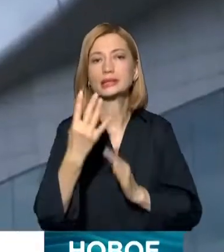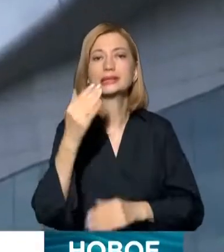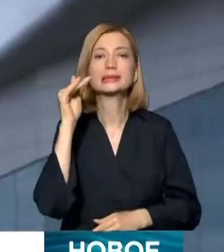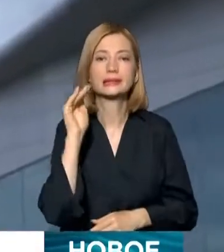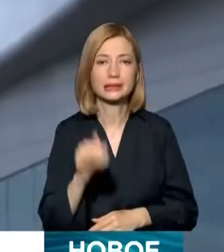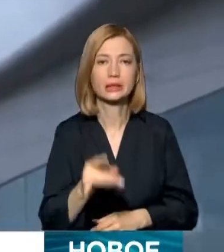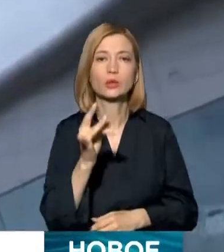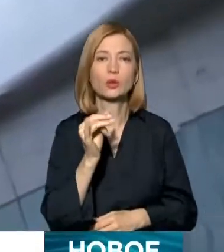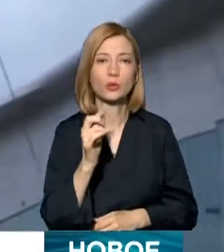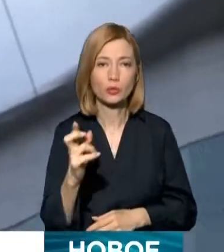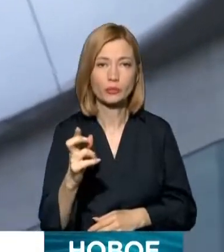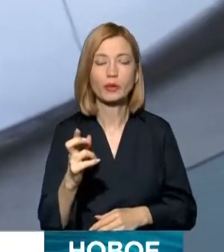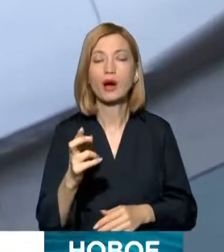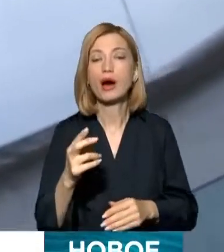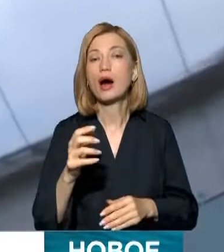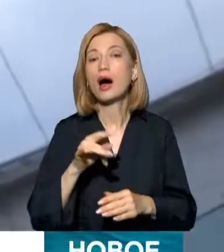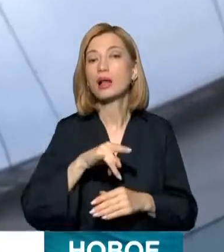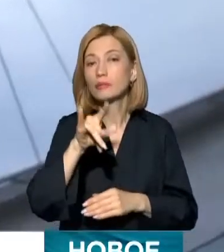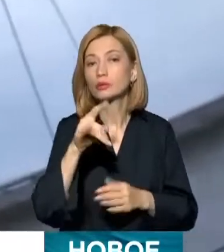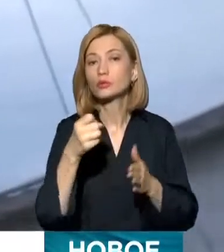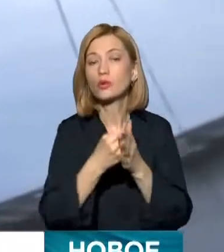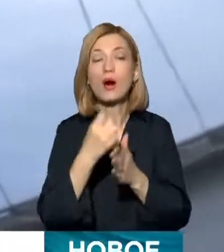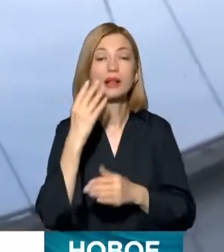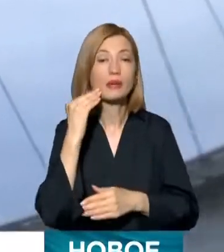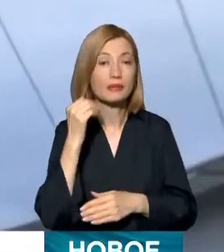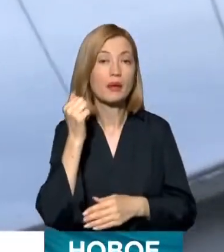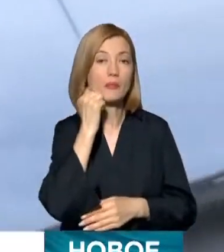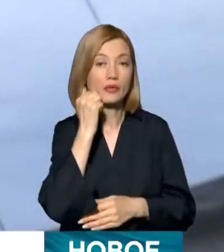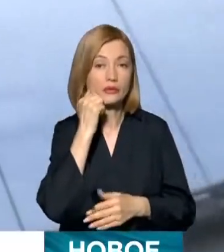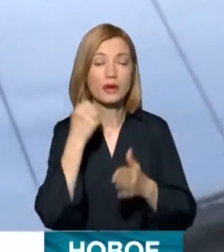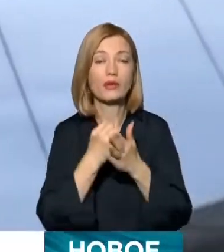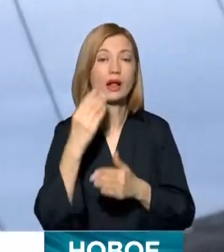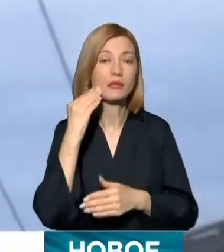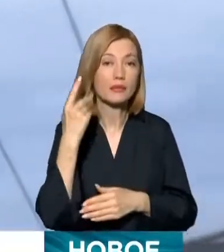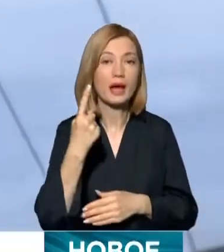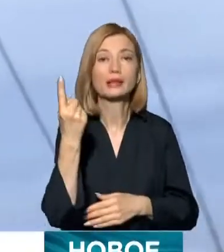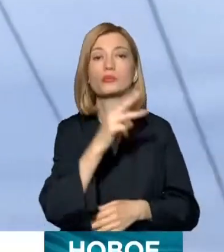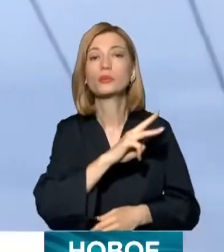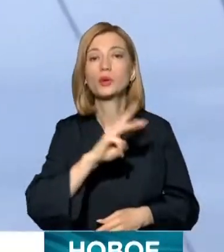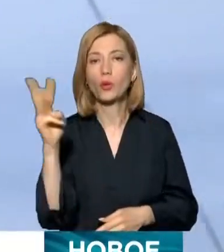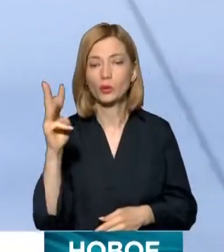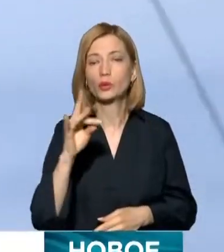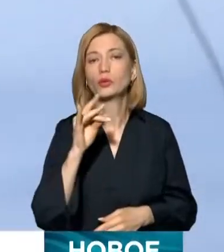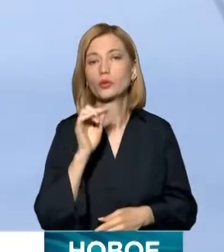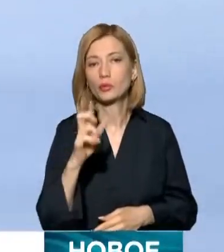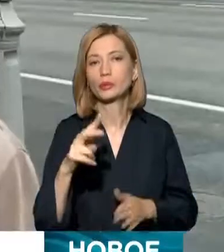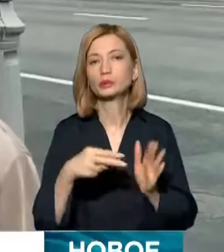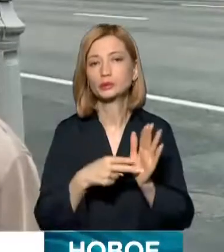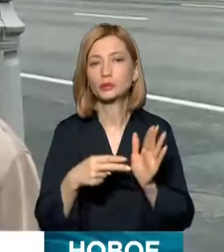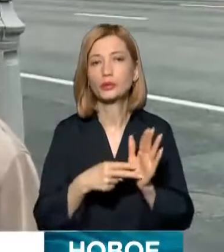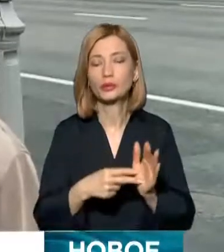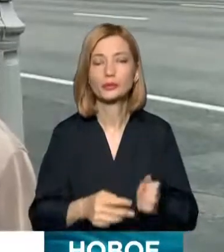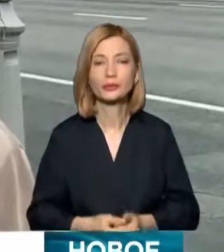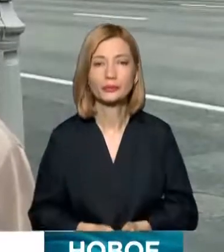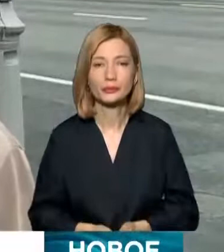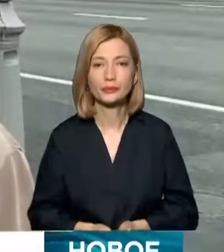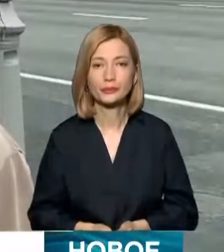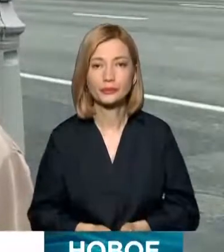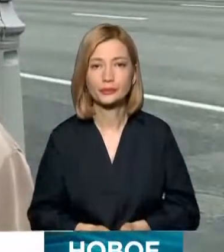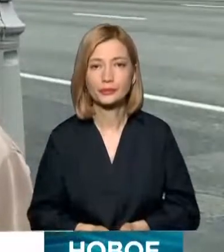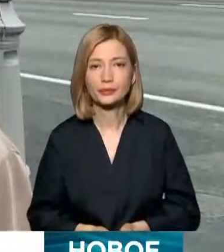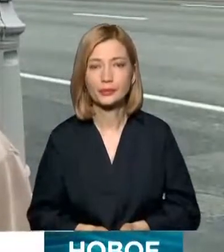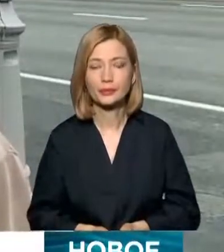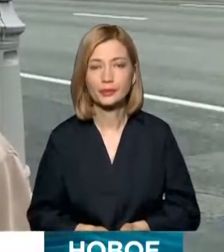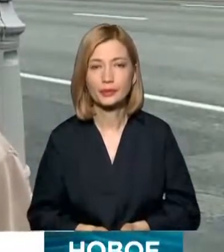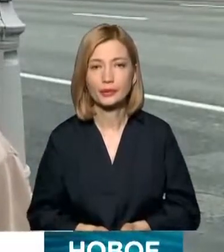тысяч. Стоимость авиабилетов до Алматы в некоторых случаях доходит до миллиона рублей. Рано или поздно этот вопрос